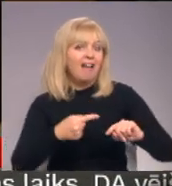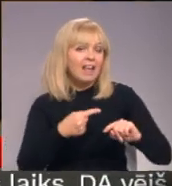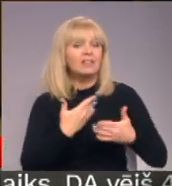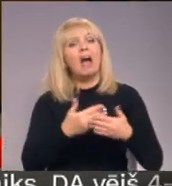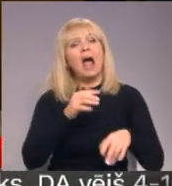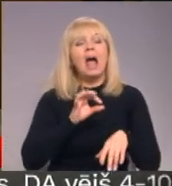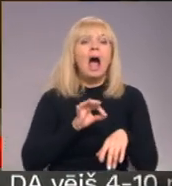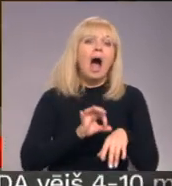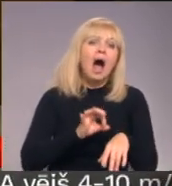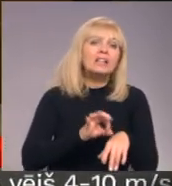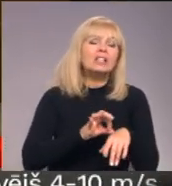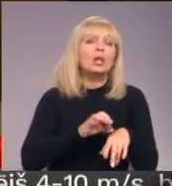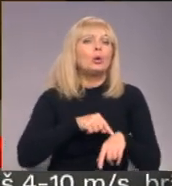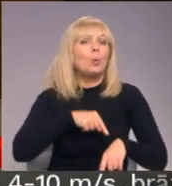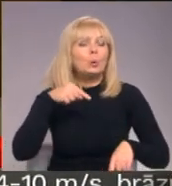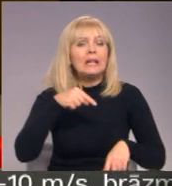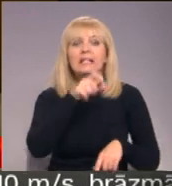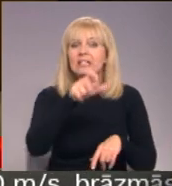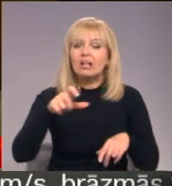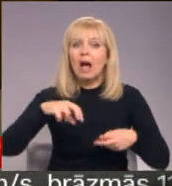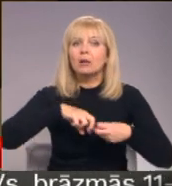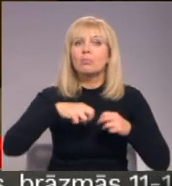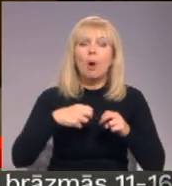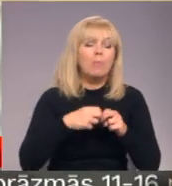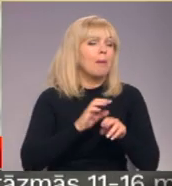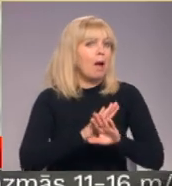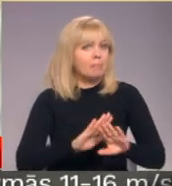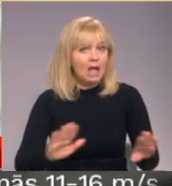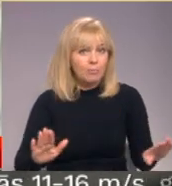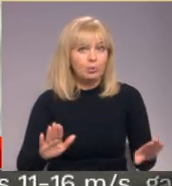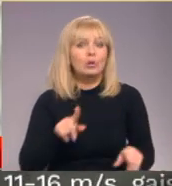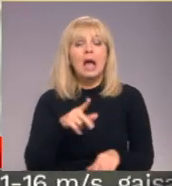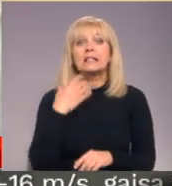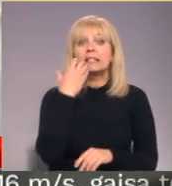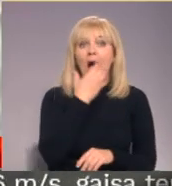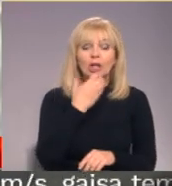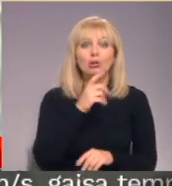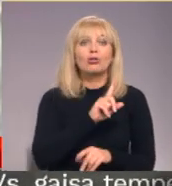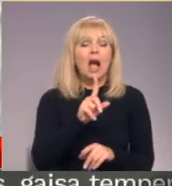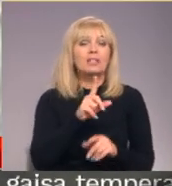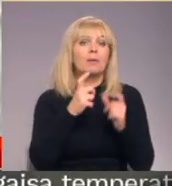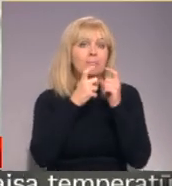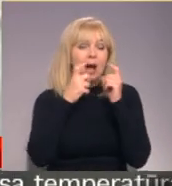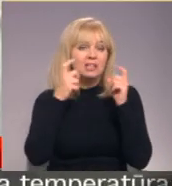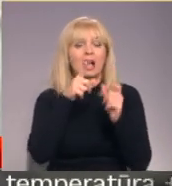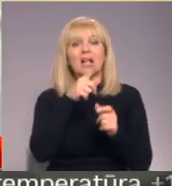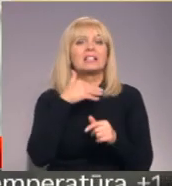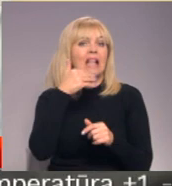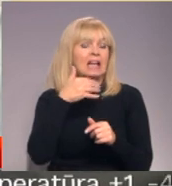jūtīguma, lielākajai daļai cilvēku problēmām nevajadzētu rasties. Sarūktināšu tos masku noliedzējus,